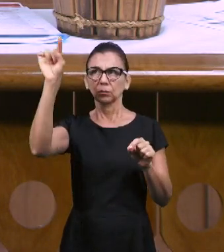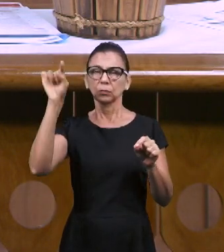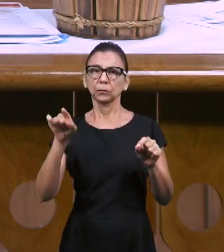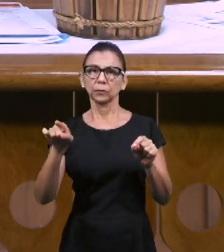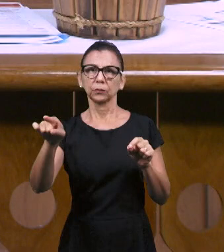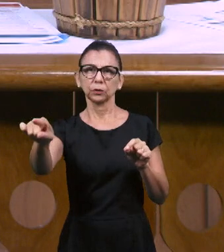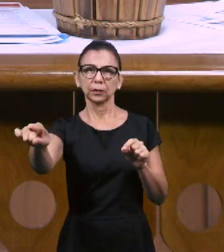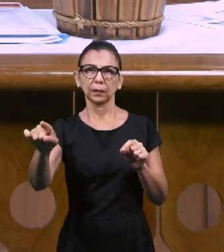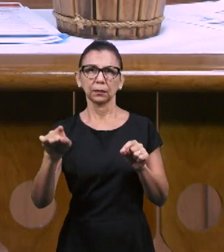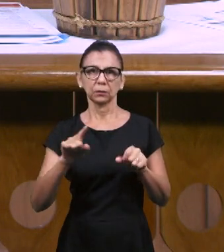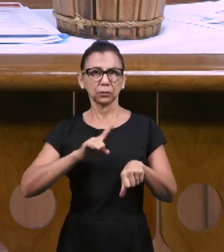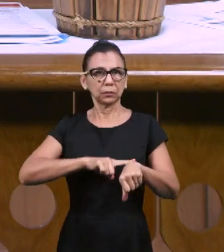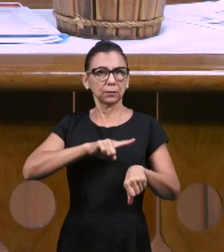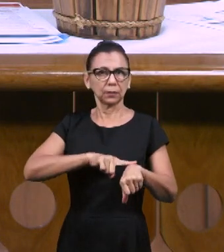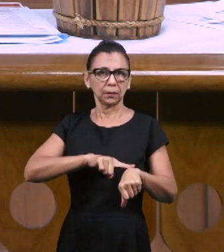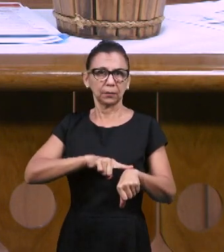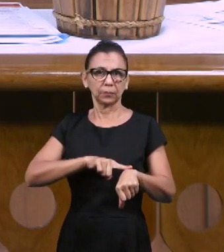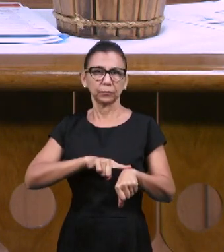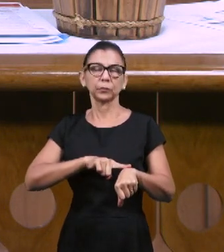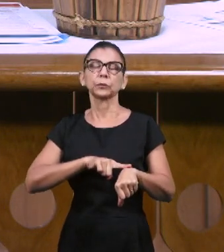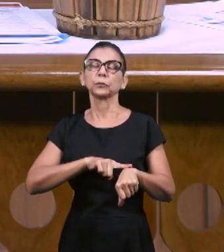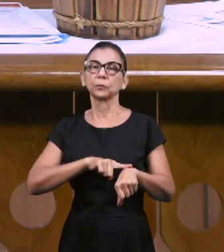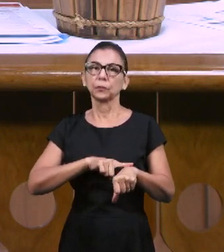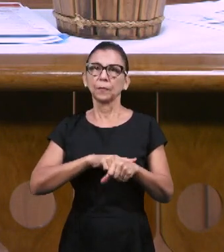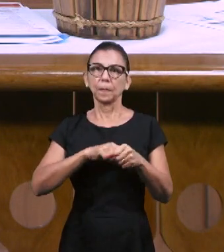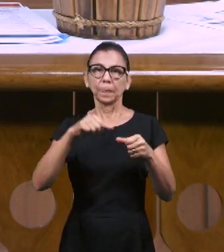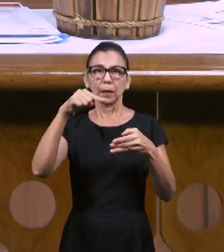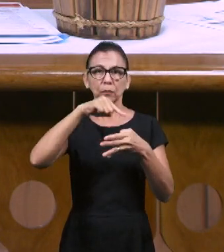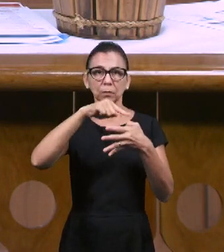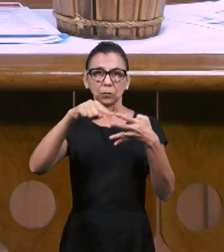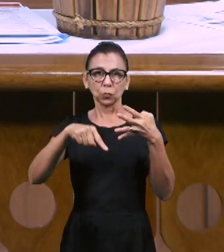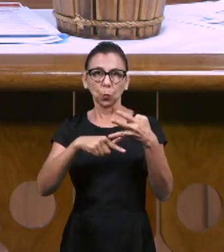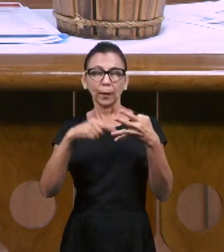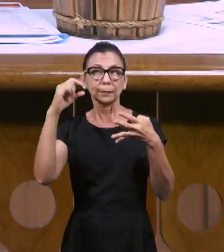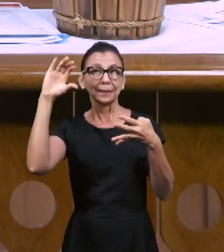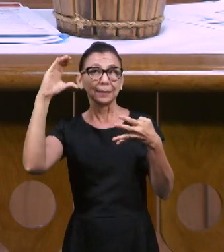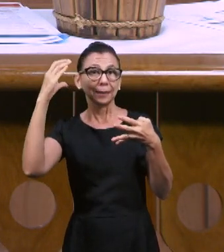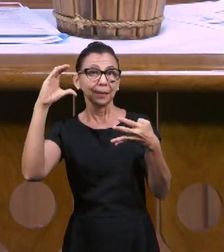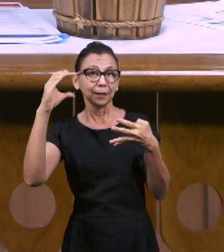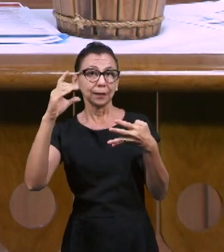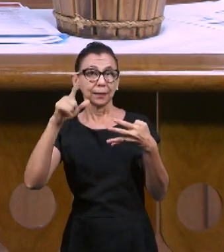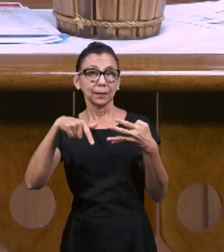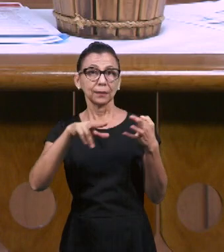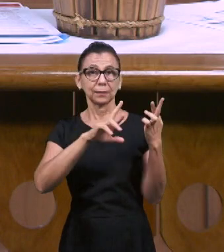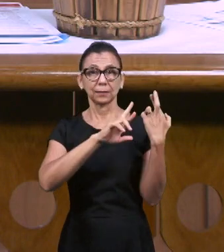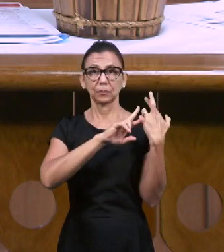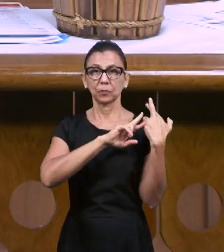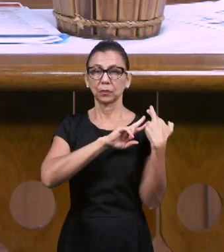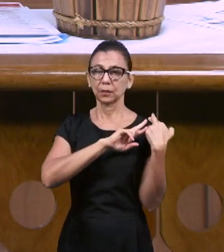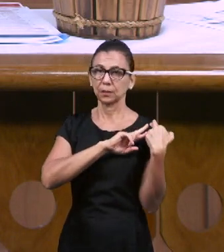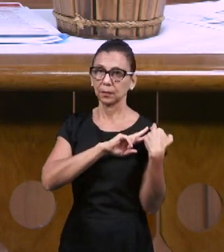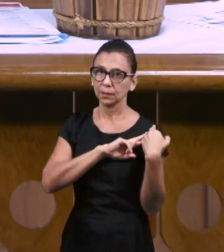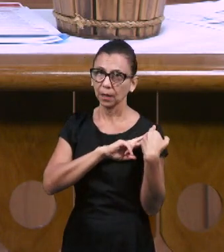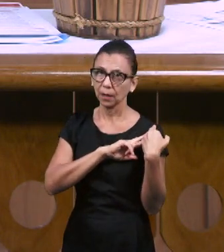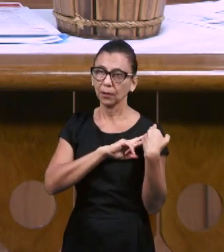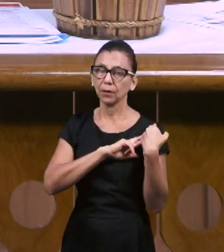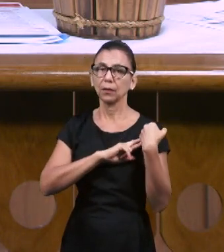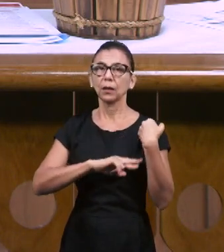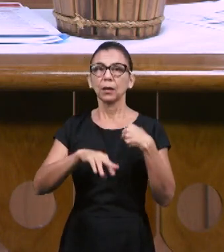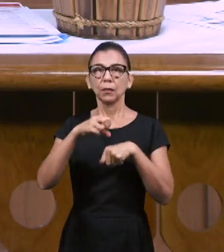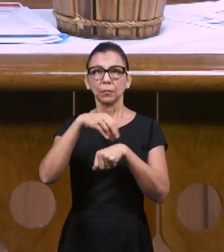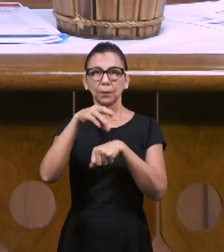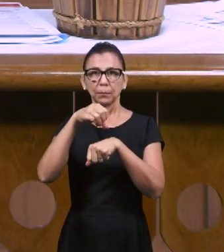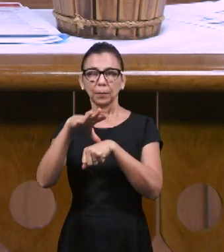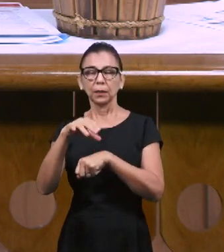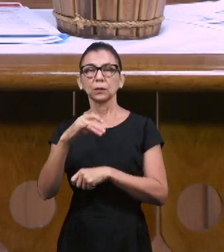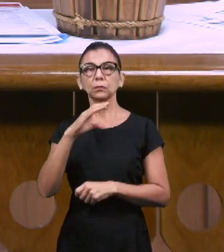la création. La science, elle est responsable pour cela. Et apporte à l'homme des connaissances de